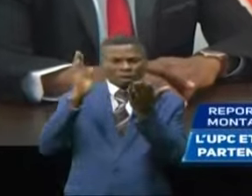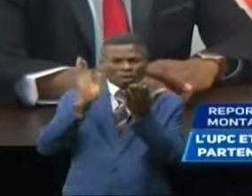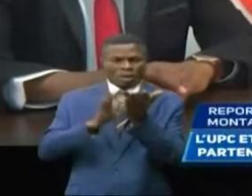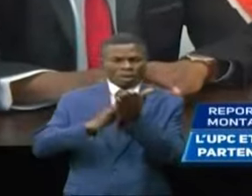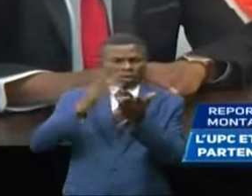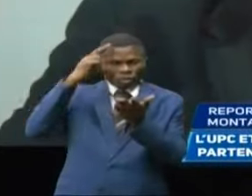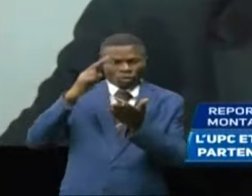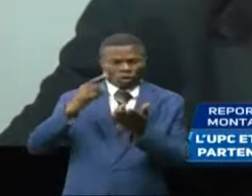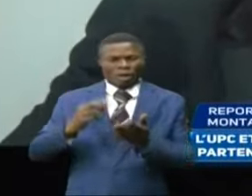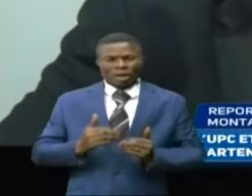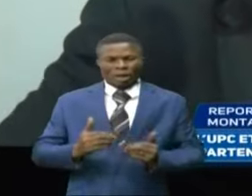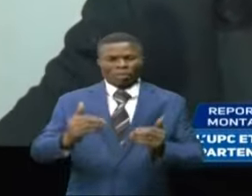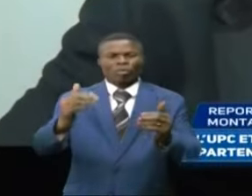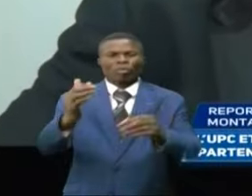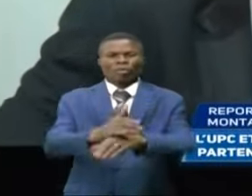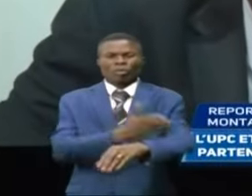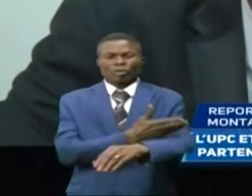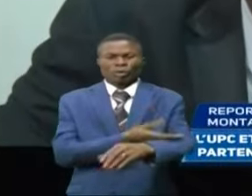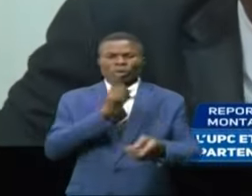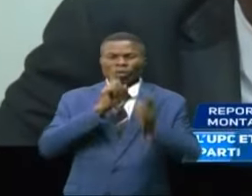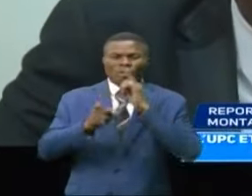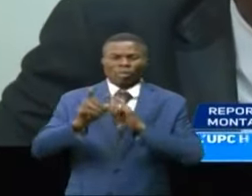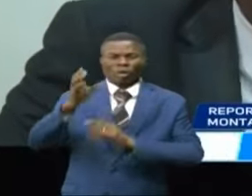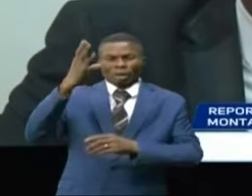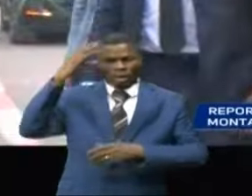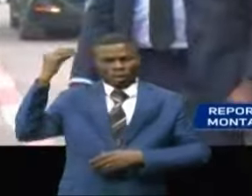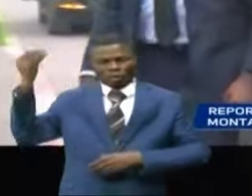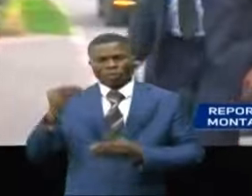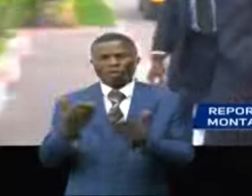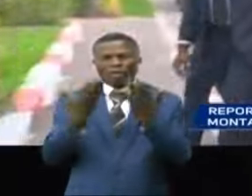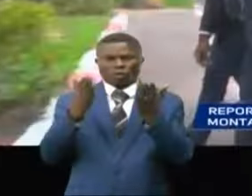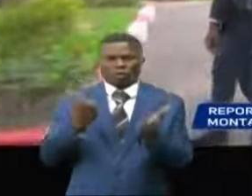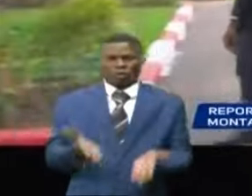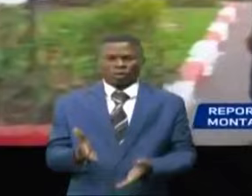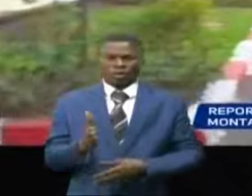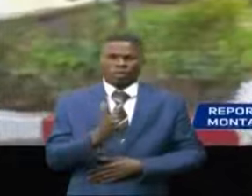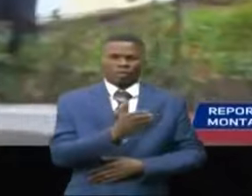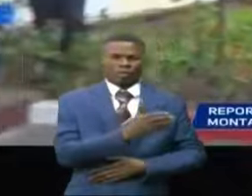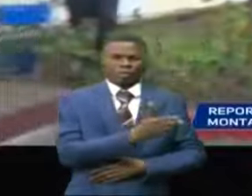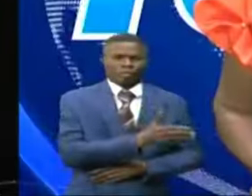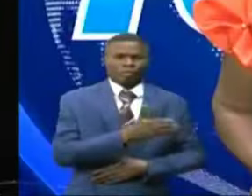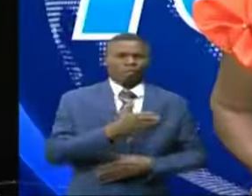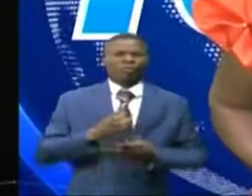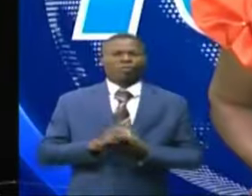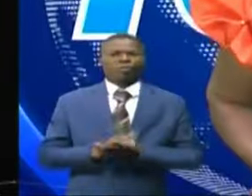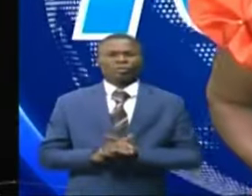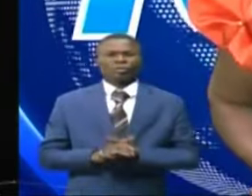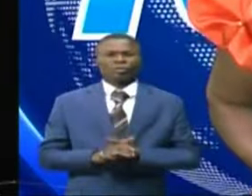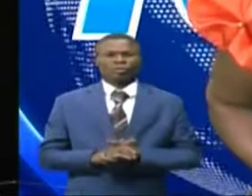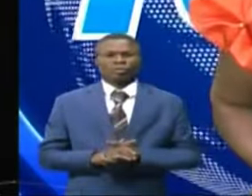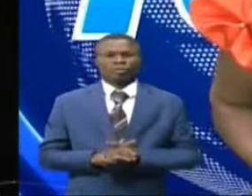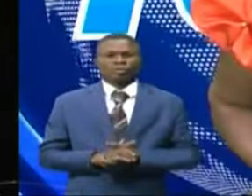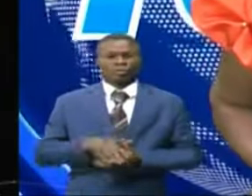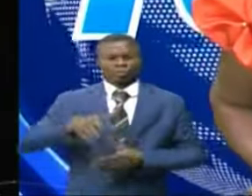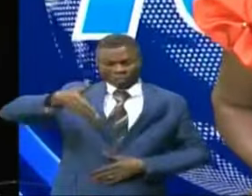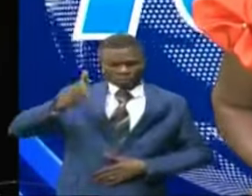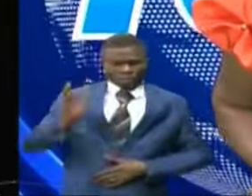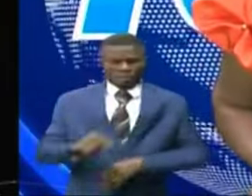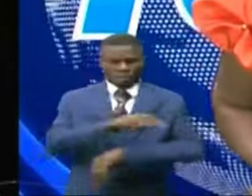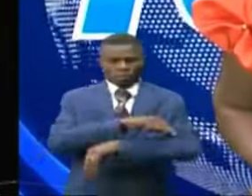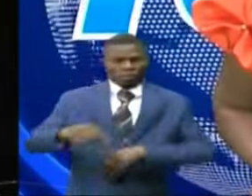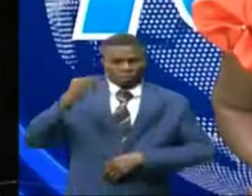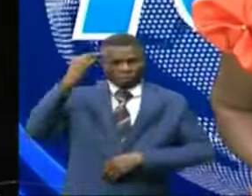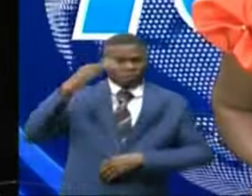renforcer davantage les échanges scientifiques en faveur des étudiants. Les experts du ministère